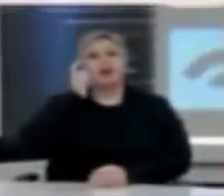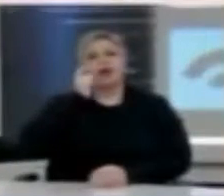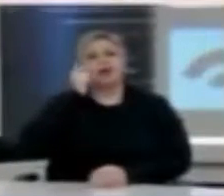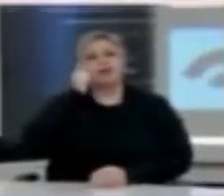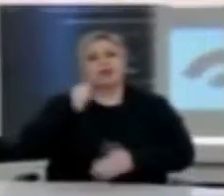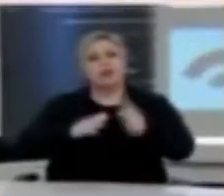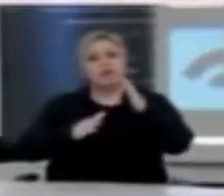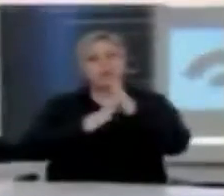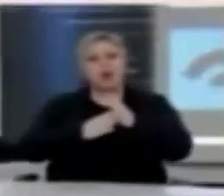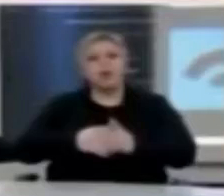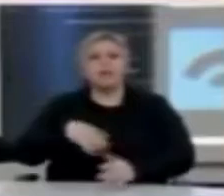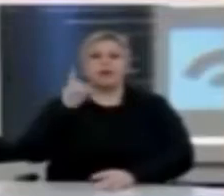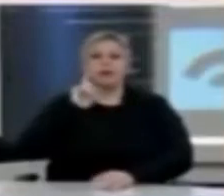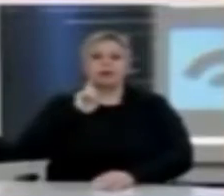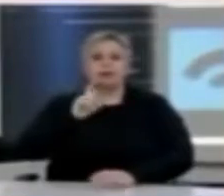κύριοι συνάδελφοι,